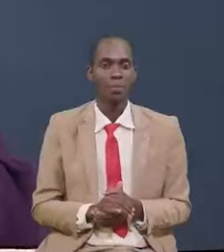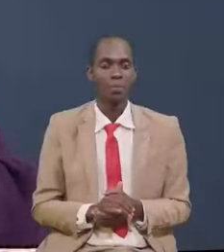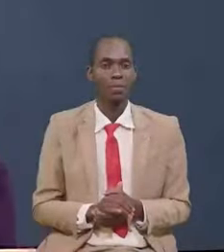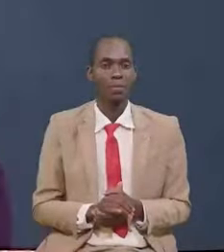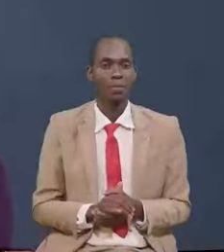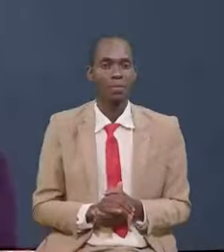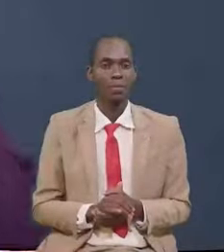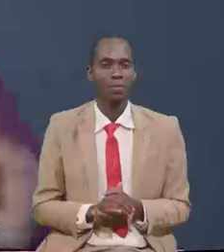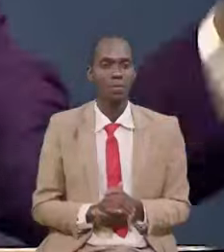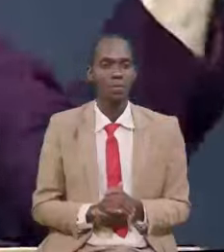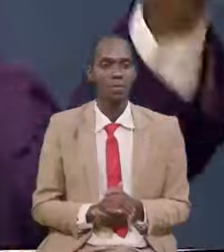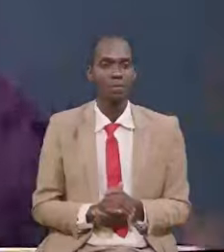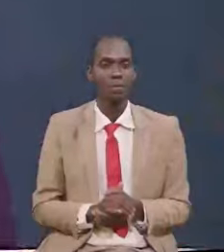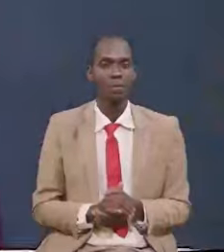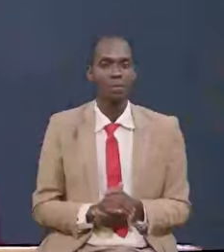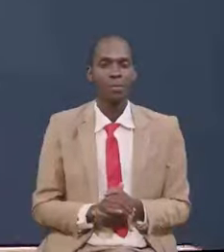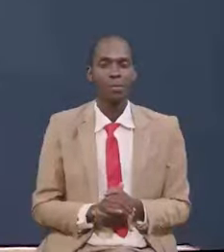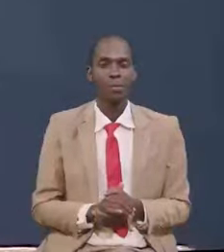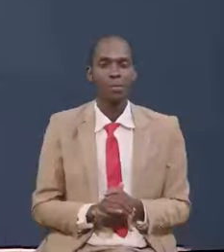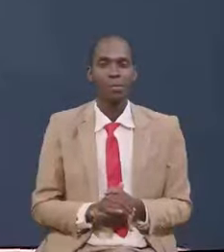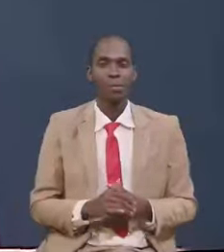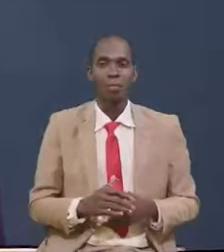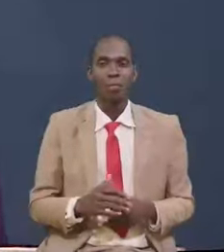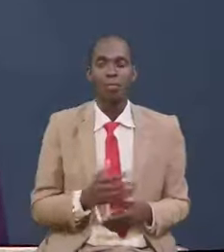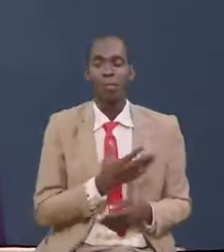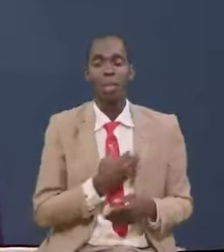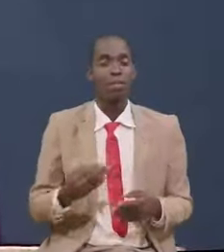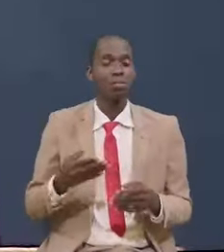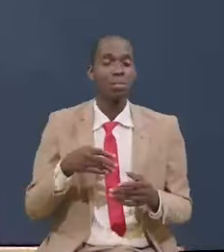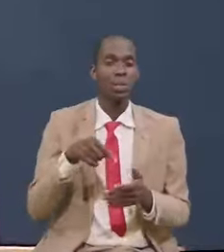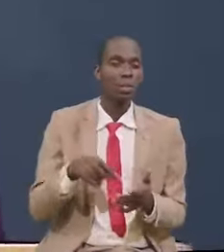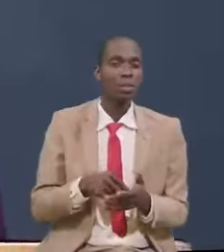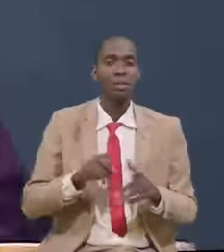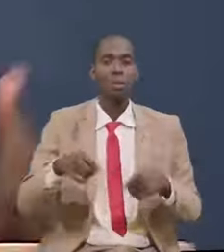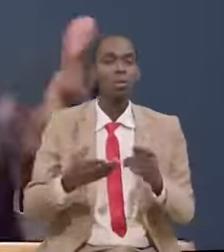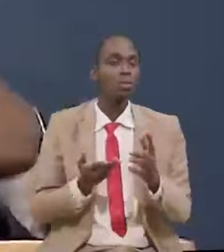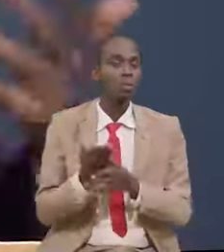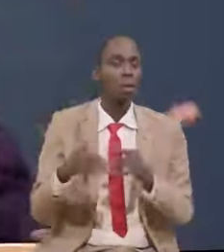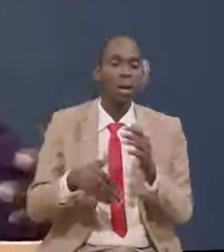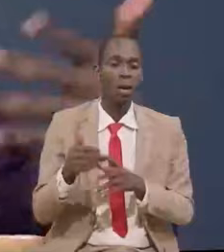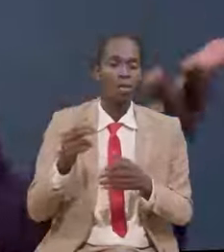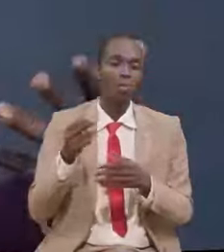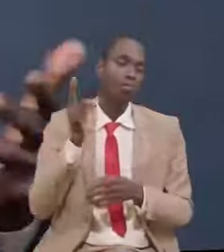il va le mordre de talon. Donc Christ a été prophétisé. Et tout au long de l'histoire,